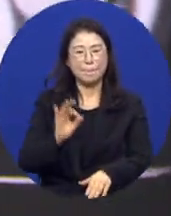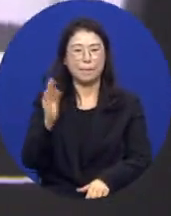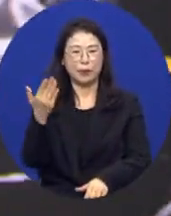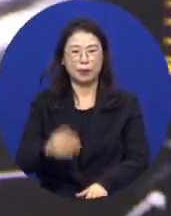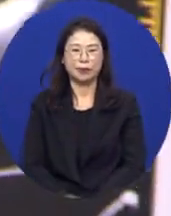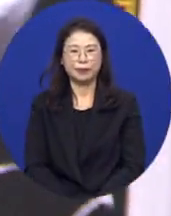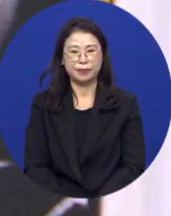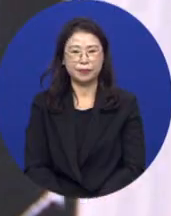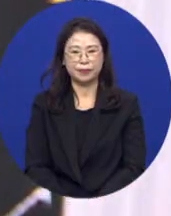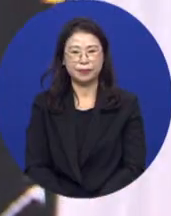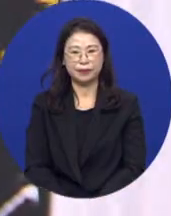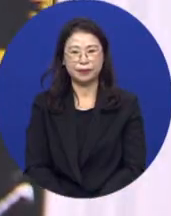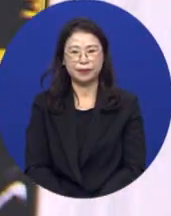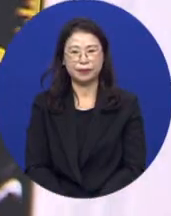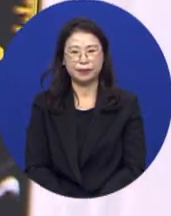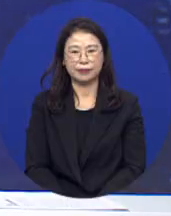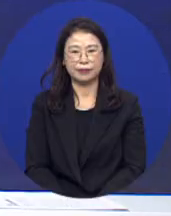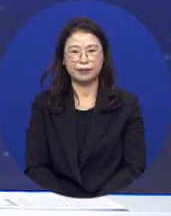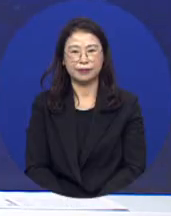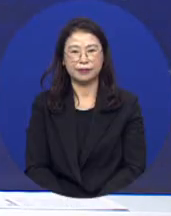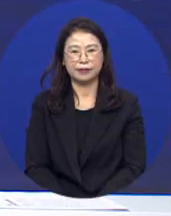수 있습니다.